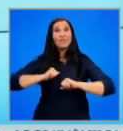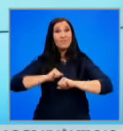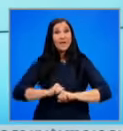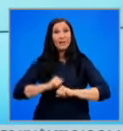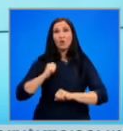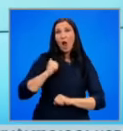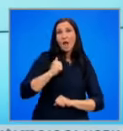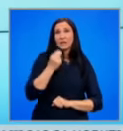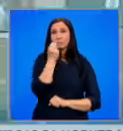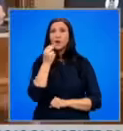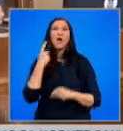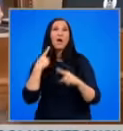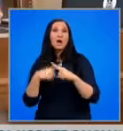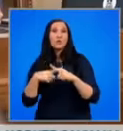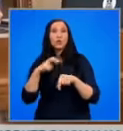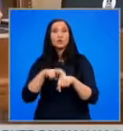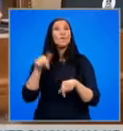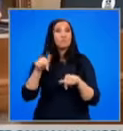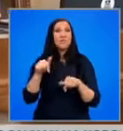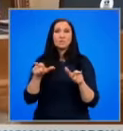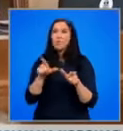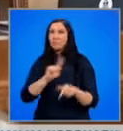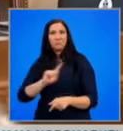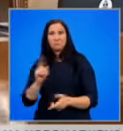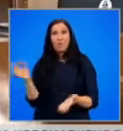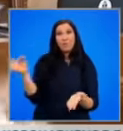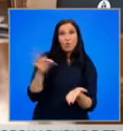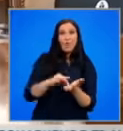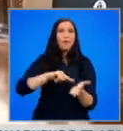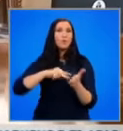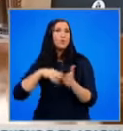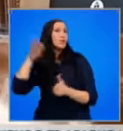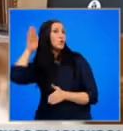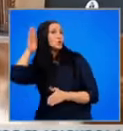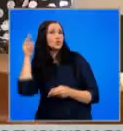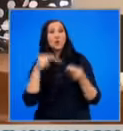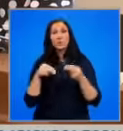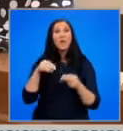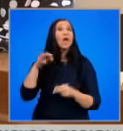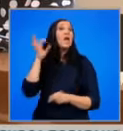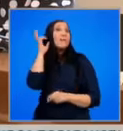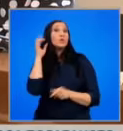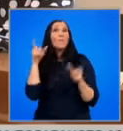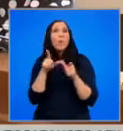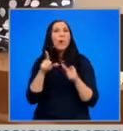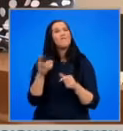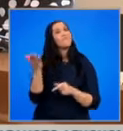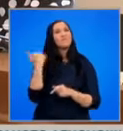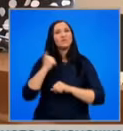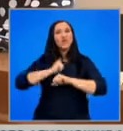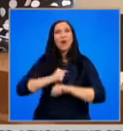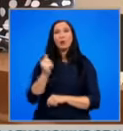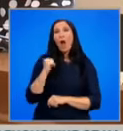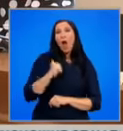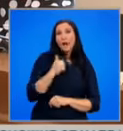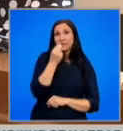по храните Христо Даскалов? Днес Мулов не се яви на планираното изслушване в комисията. Името на Мулов, който е бивш директор на агенцията по